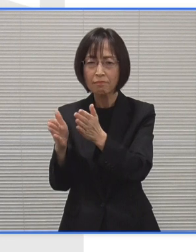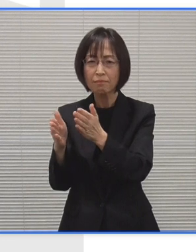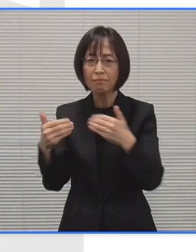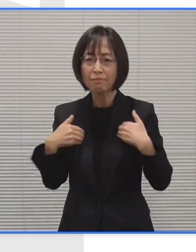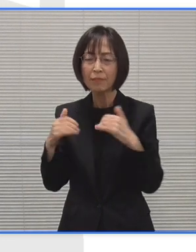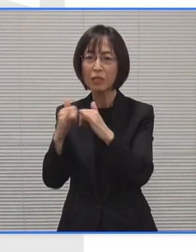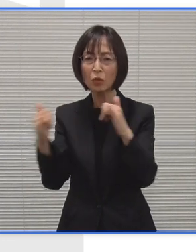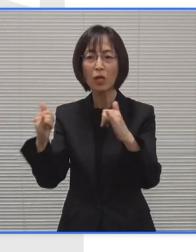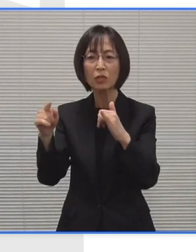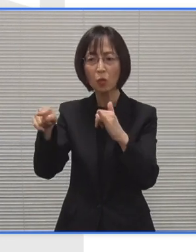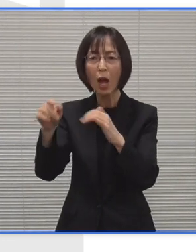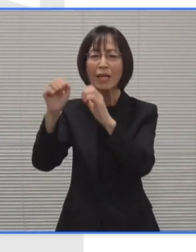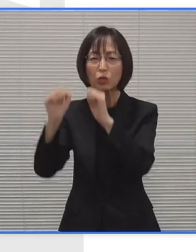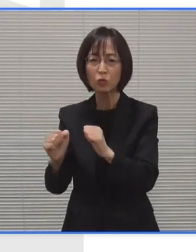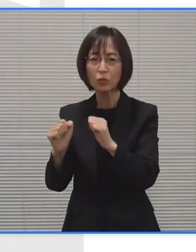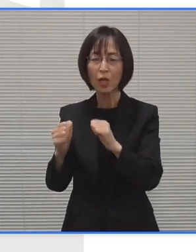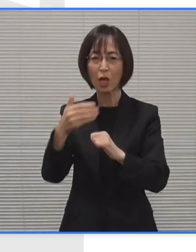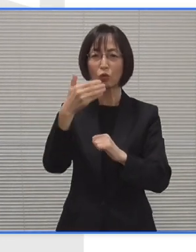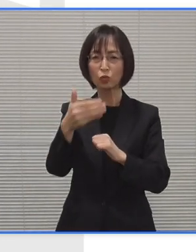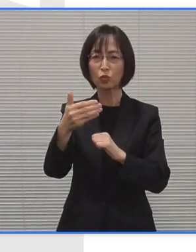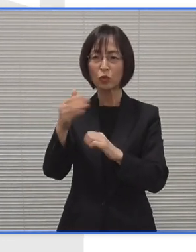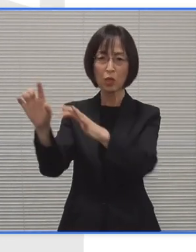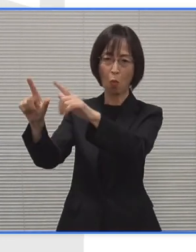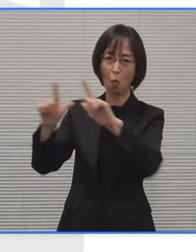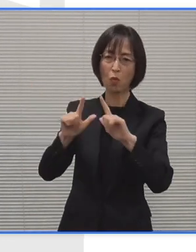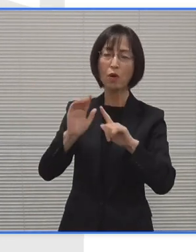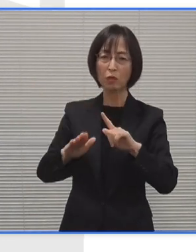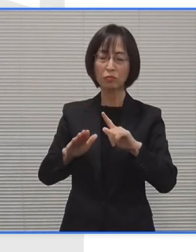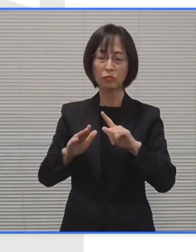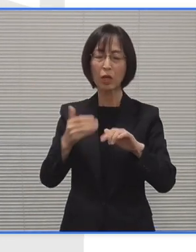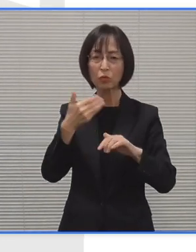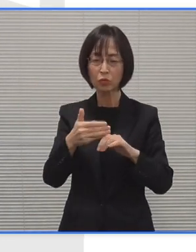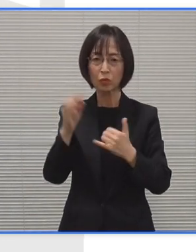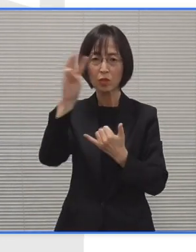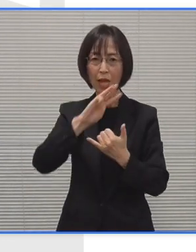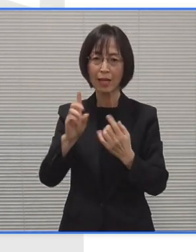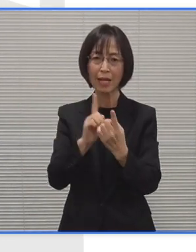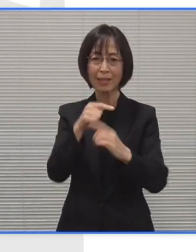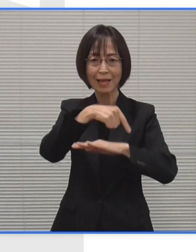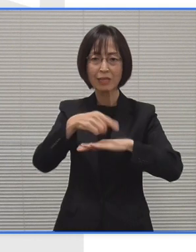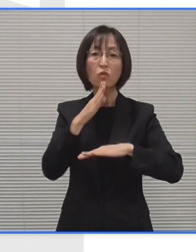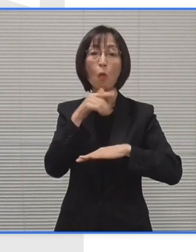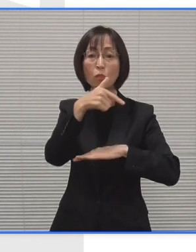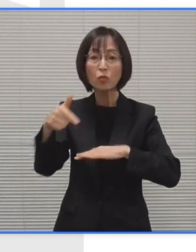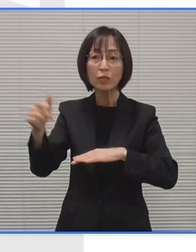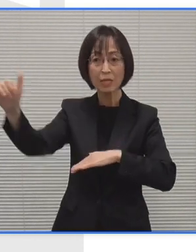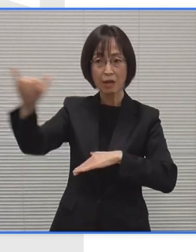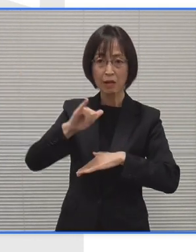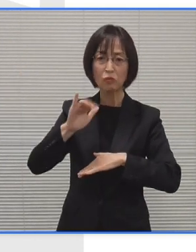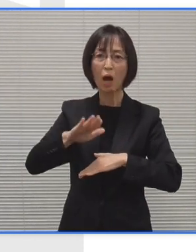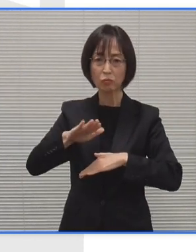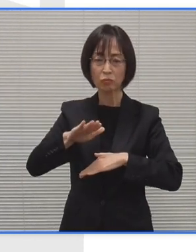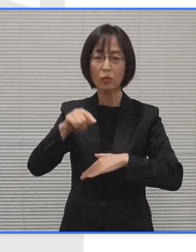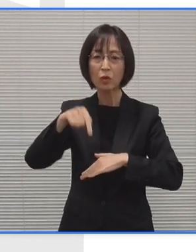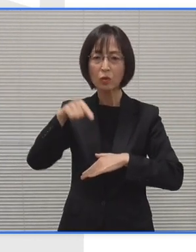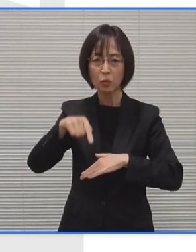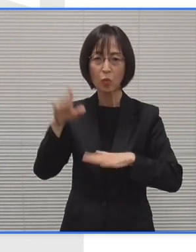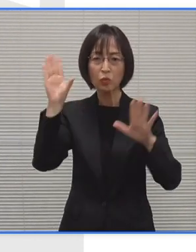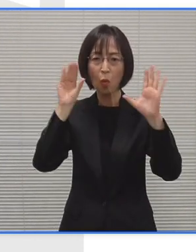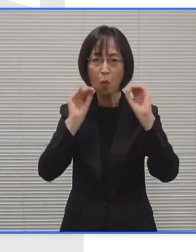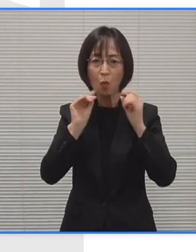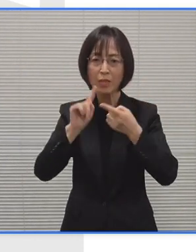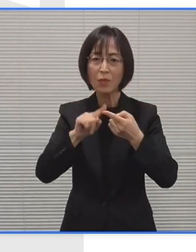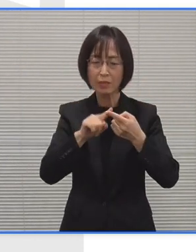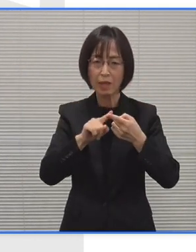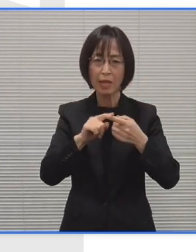報告が区に来ます。区の災害対策本部に入ります。その情報をもとに区から